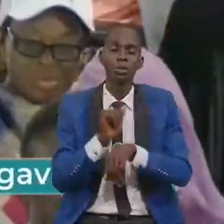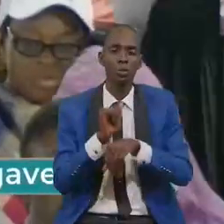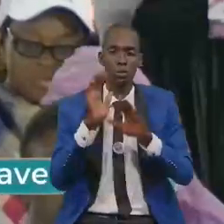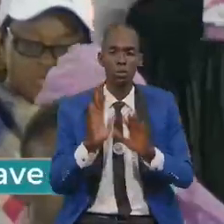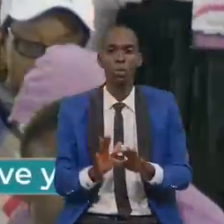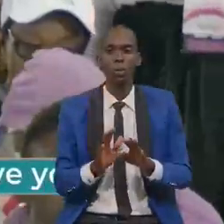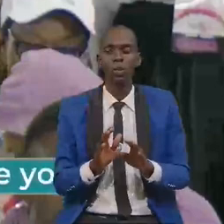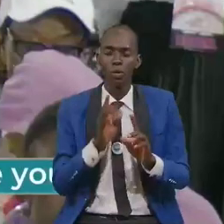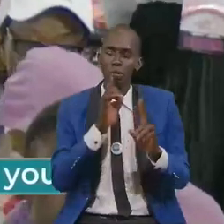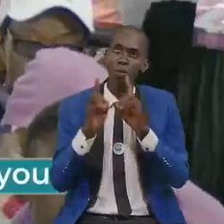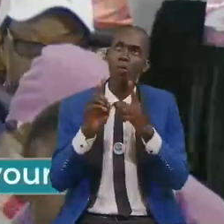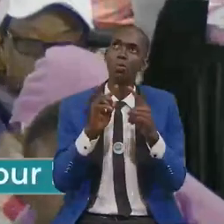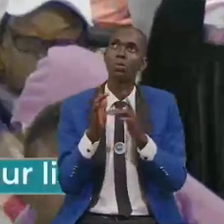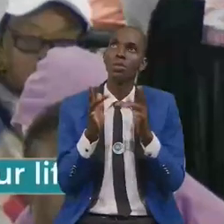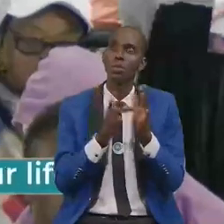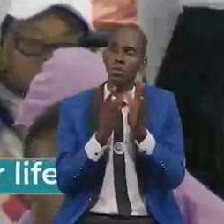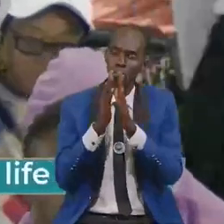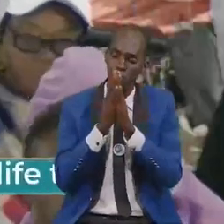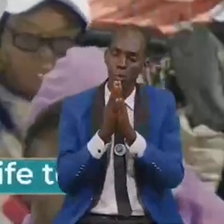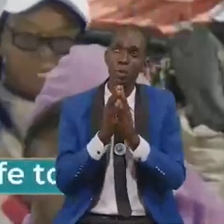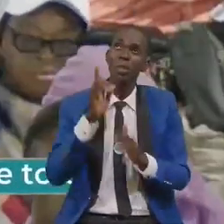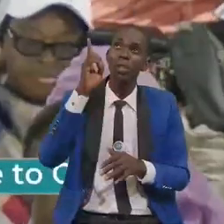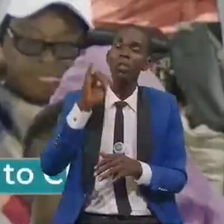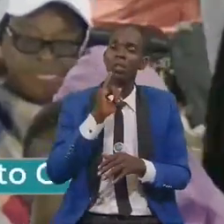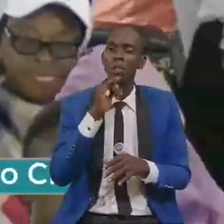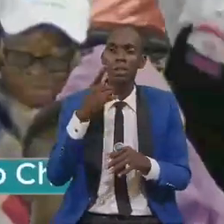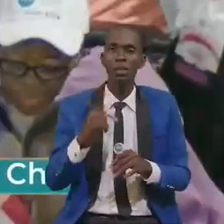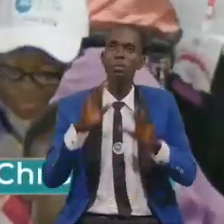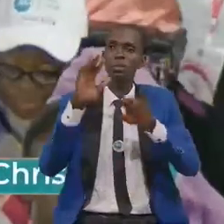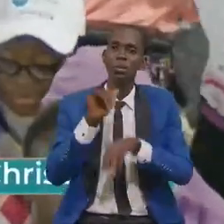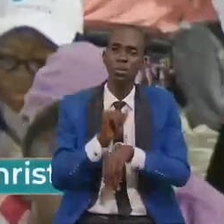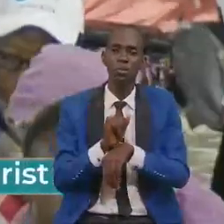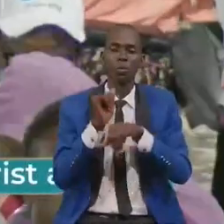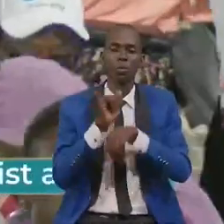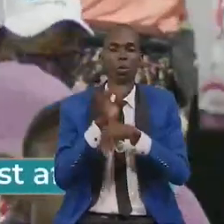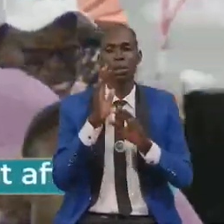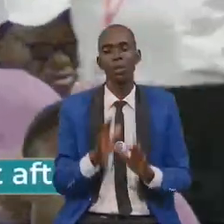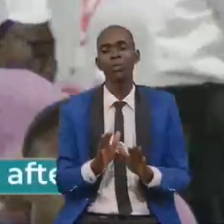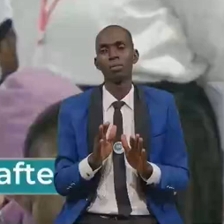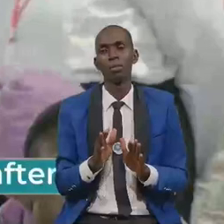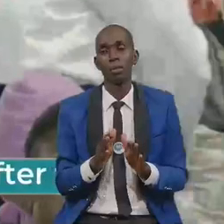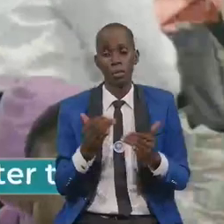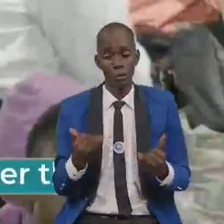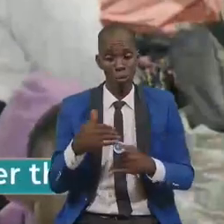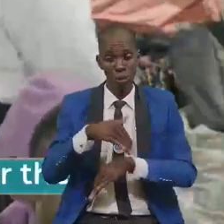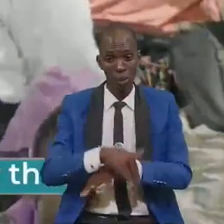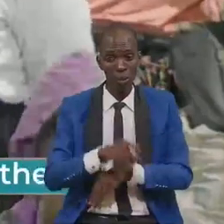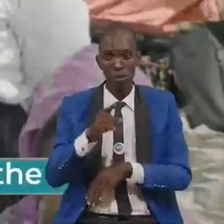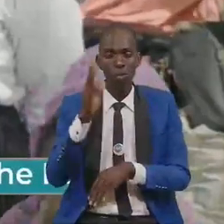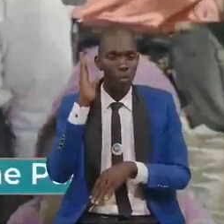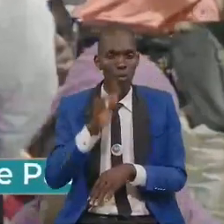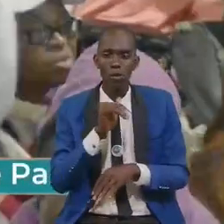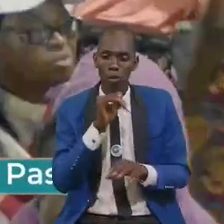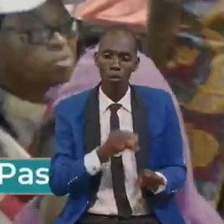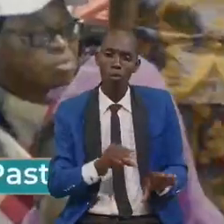qu'il fasse pour vous c'est le faisait de miracle ce soir tu dois repartir avec ton miracle tu ne vas pas repartir tel